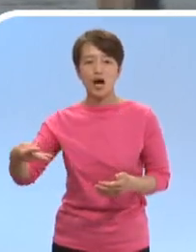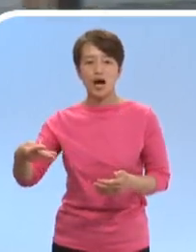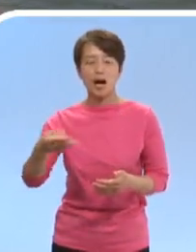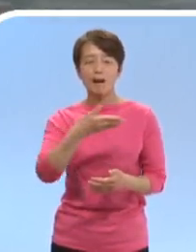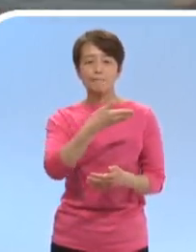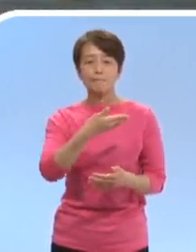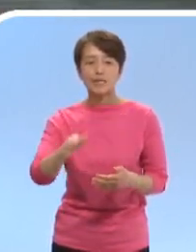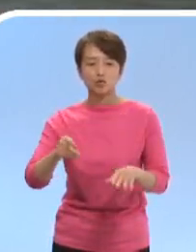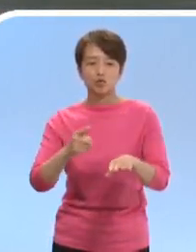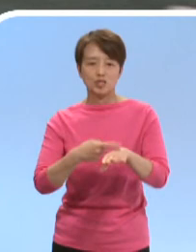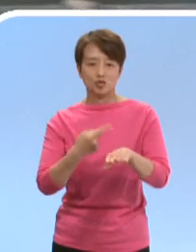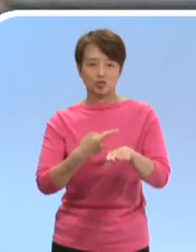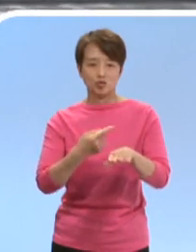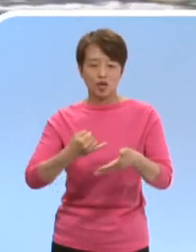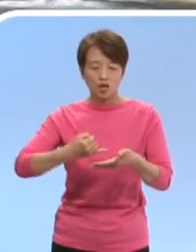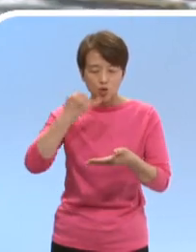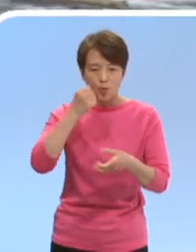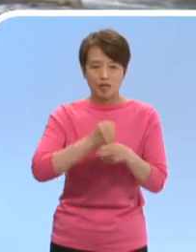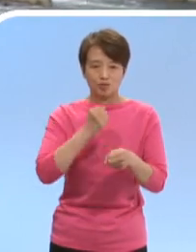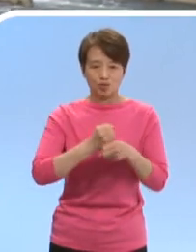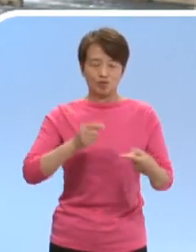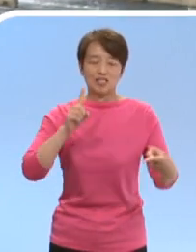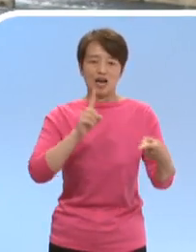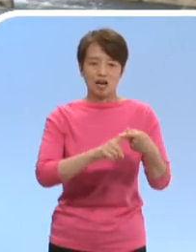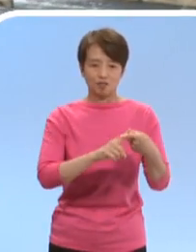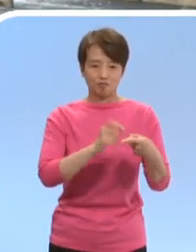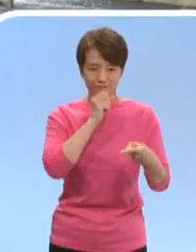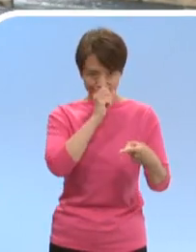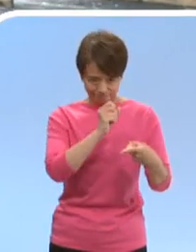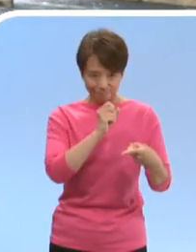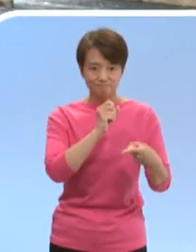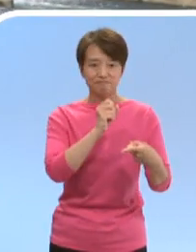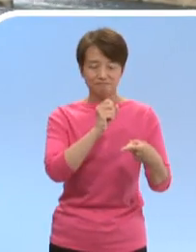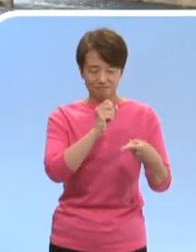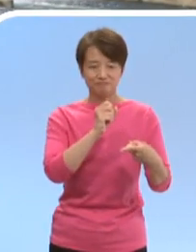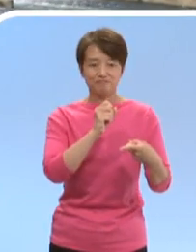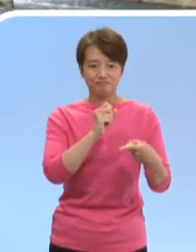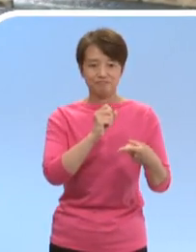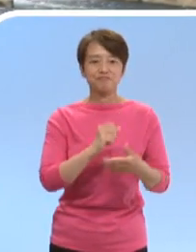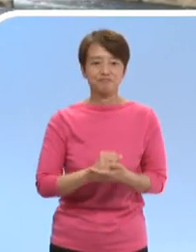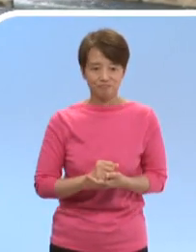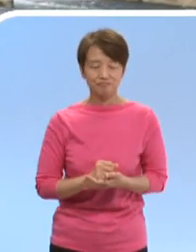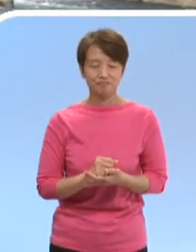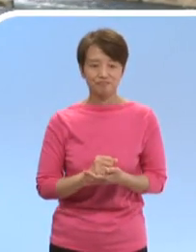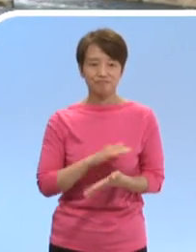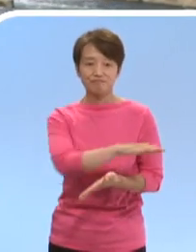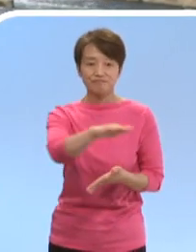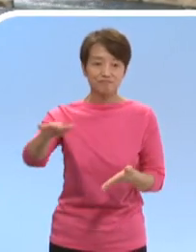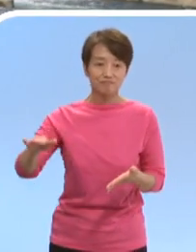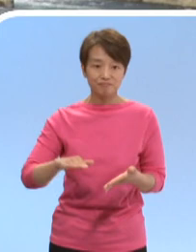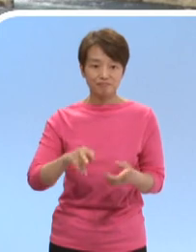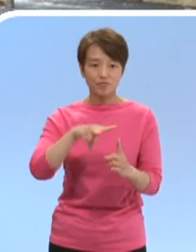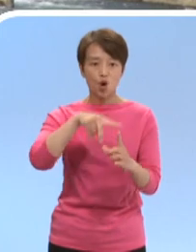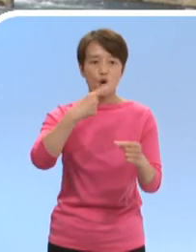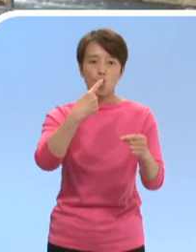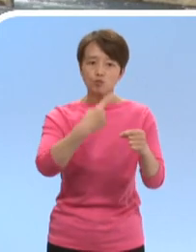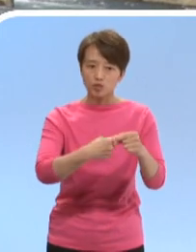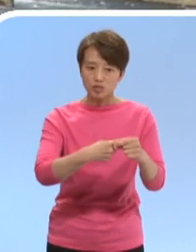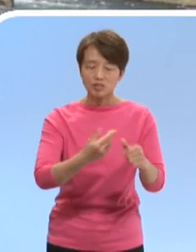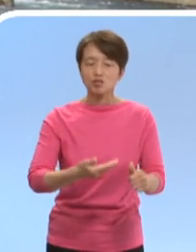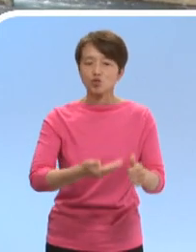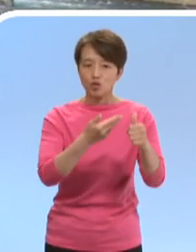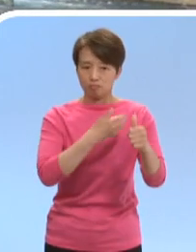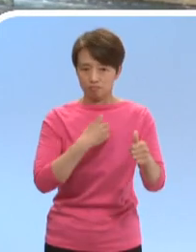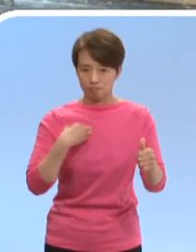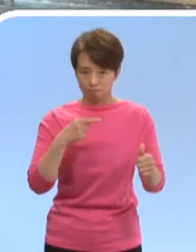は軟水系のお水で、色の白いおそうめんに仕上げることができるんですね。そしてこの播州平野で育った小麦、 はい、